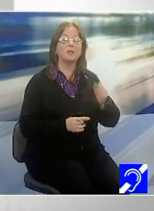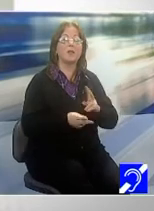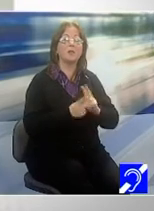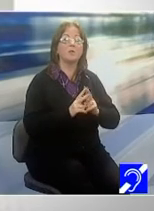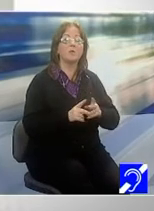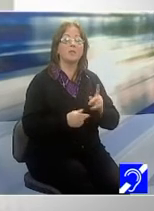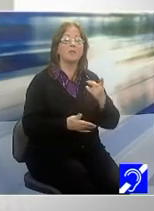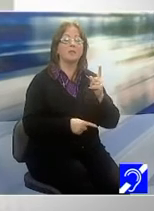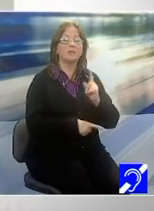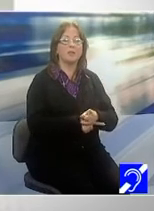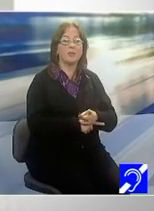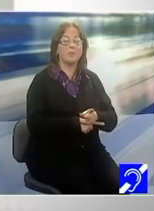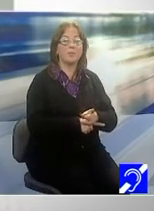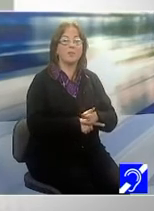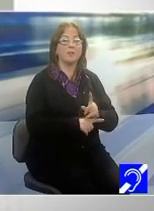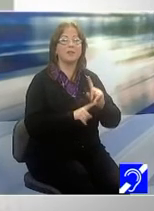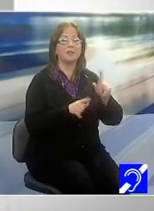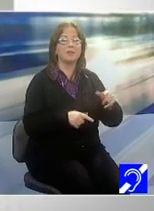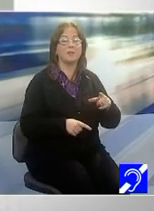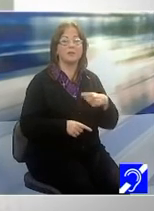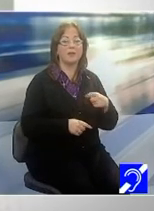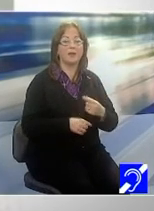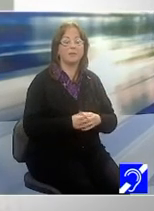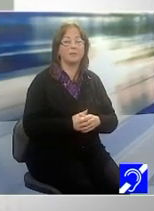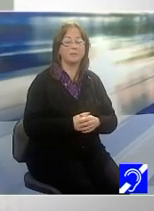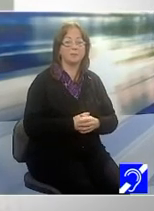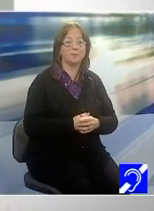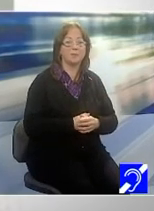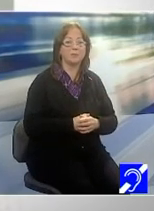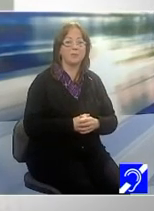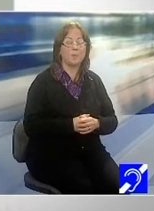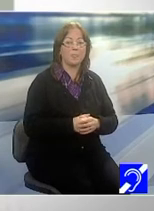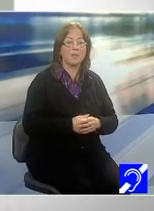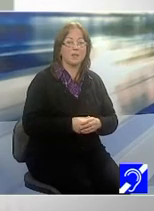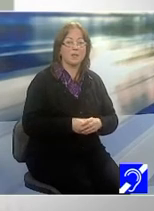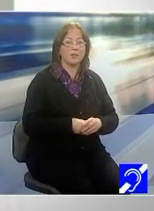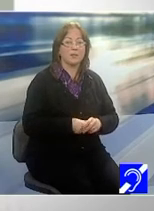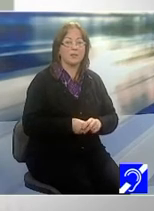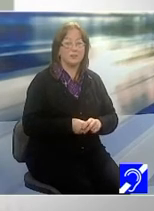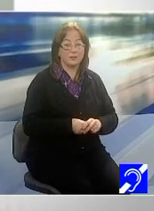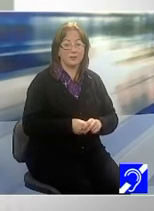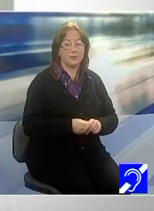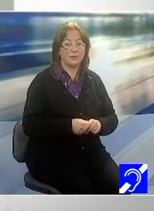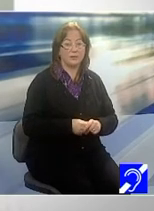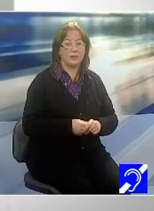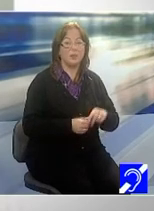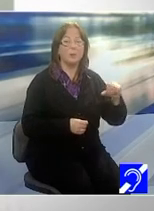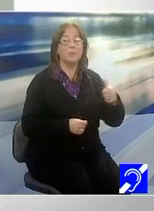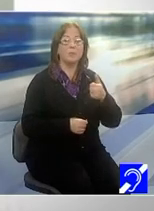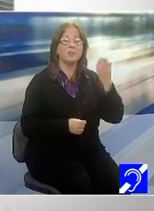au dispărut acele prevederi în programul Cioloș de schimbarea sistemului electoral, de